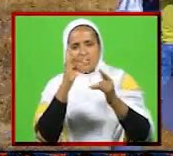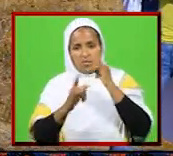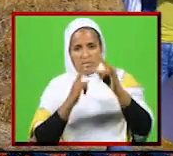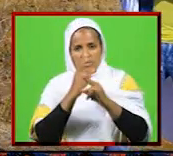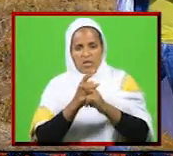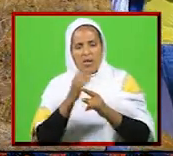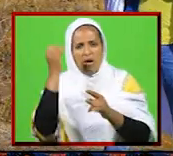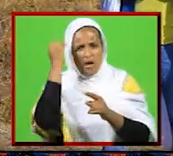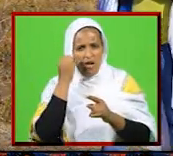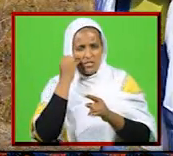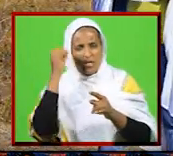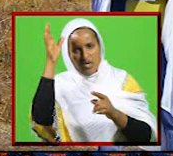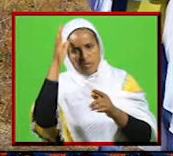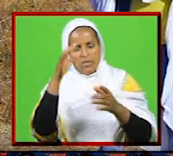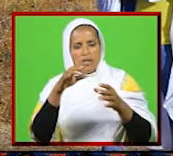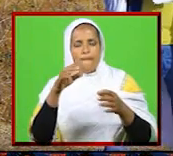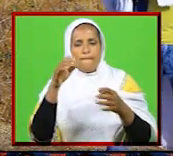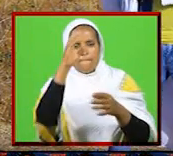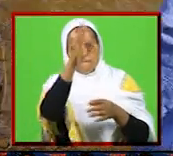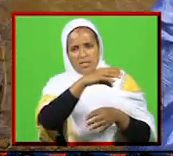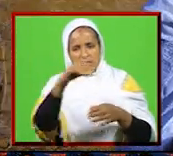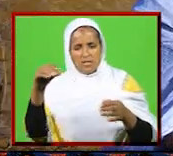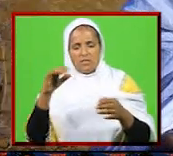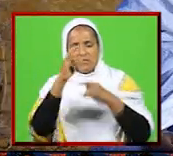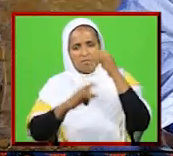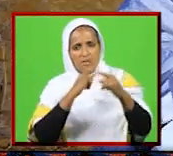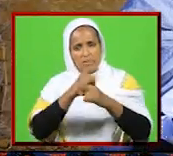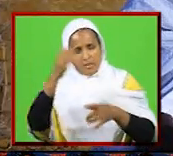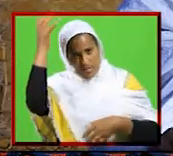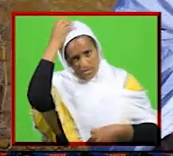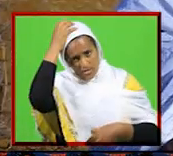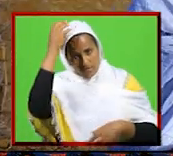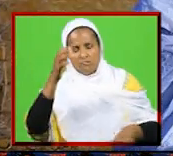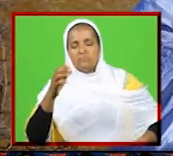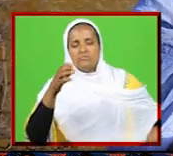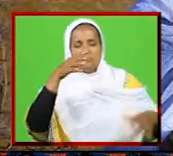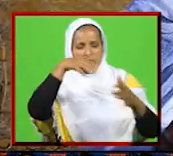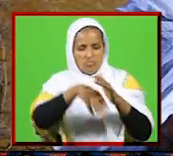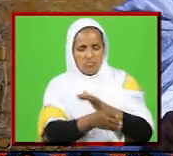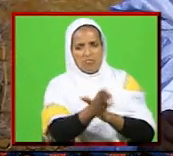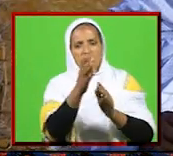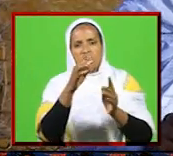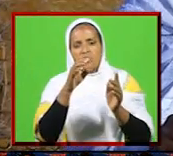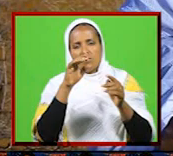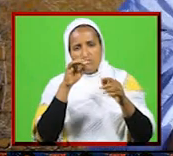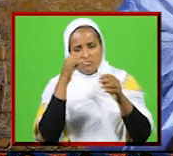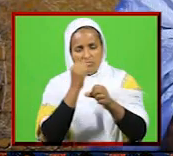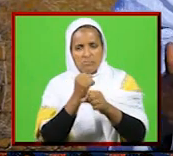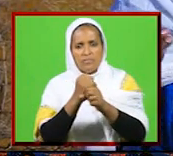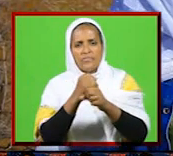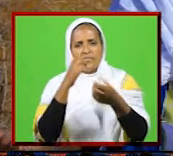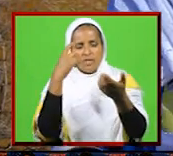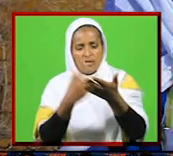ነው በአጼ ገብረ መስቀል ዘመነ መንግስት በዋክሹም ገላውዲዮስ አማካይነት የተገደመ ነው።